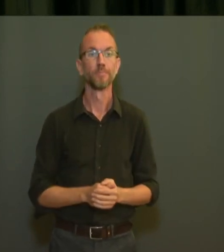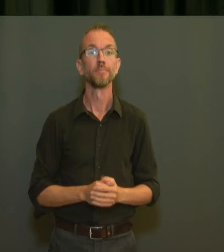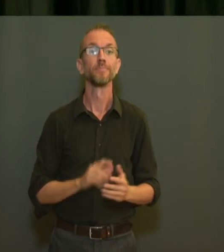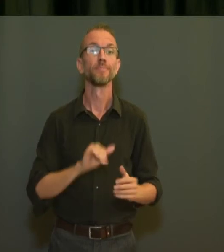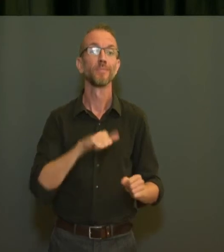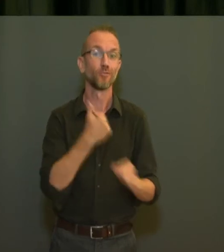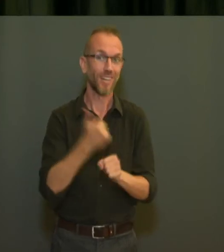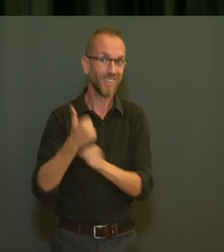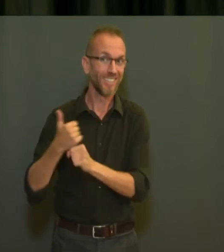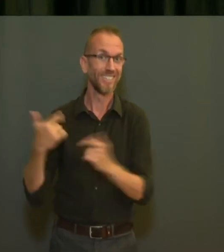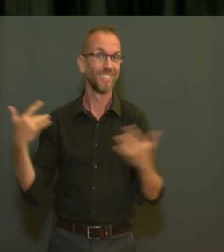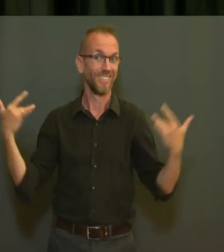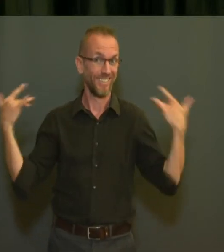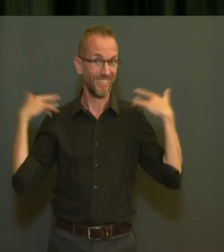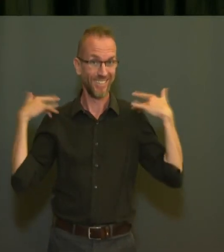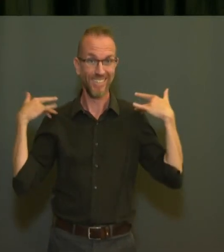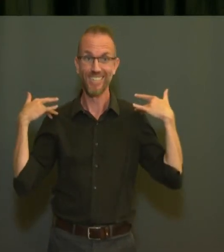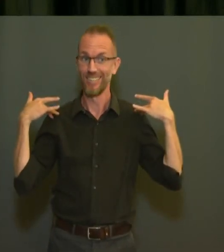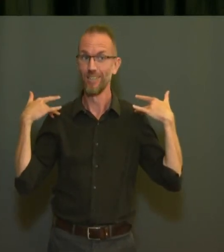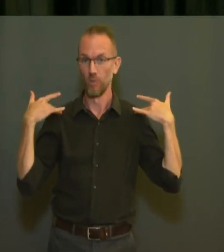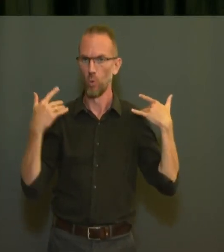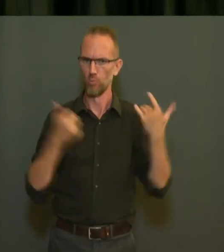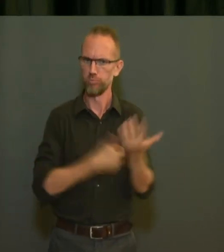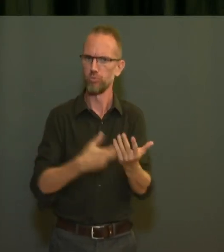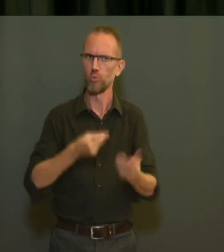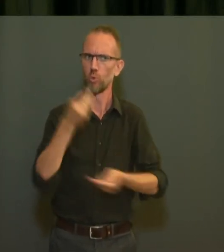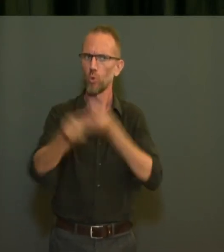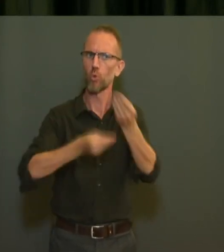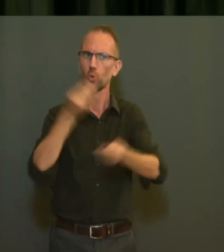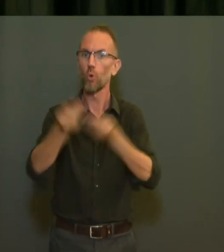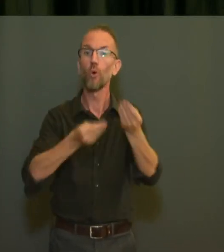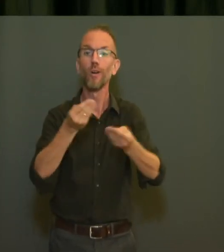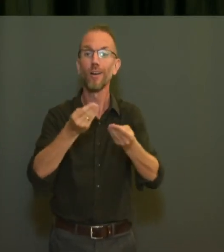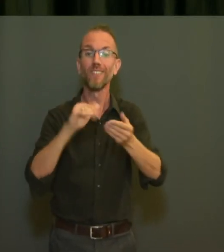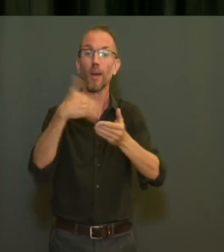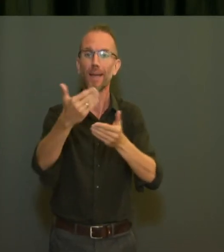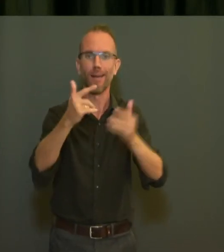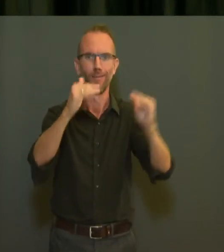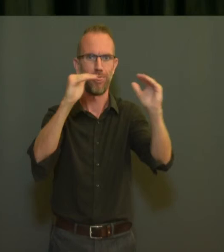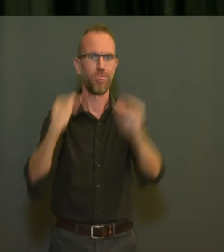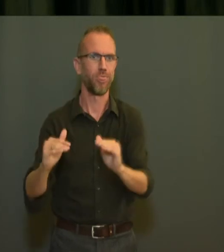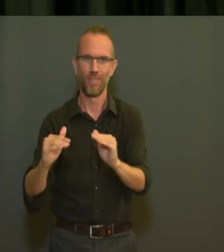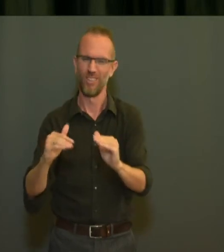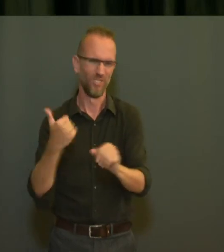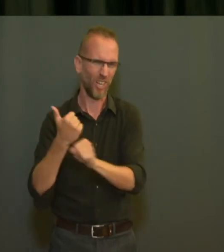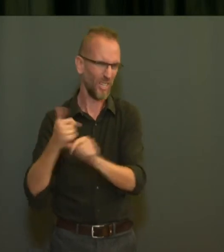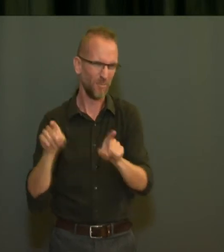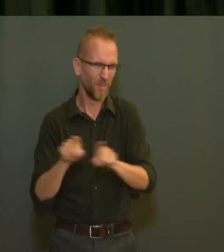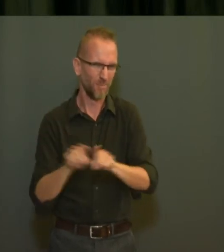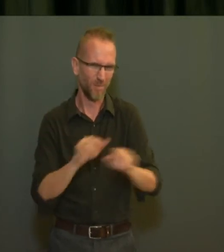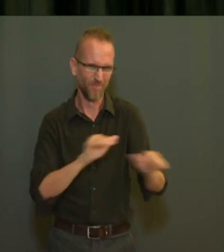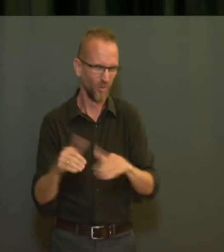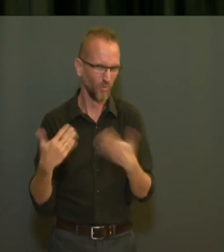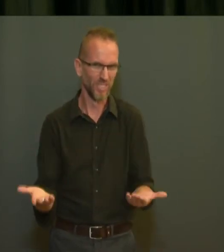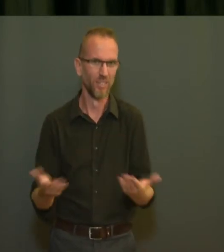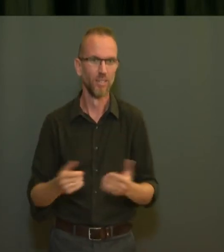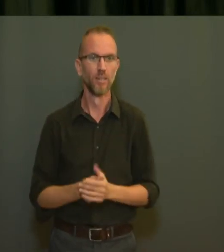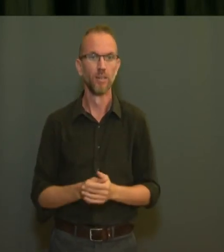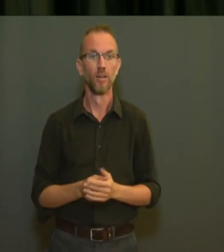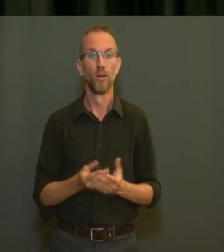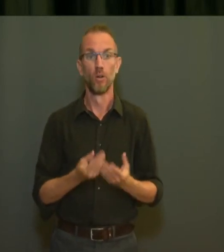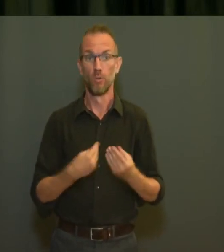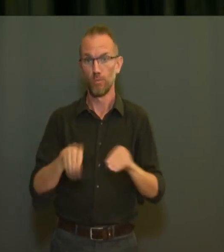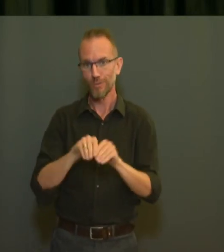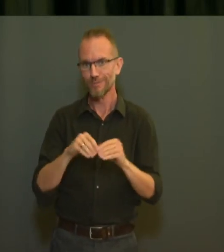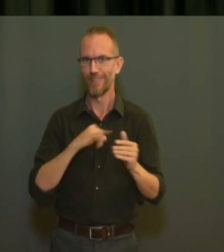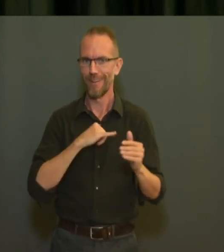prélèvement, sans compter que des mesures additionnelles sont prises en ce moment pour éviter qu'une personne présentant un risque particulier ne se rende